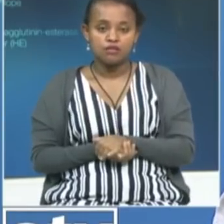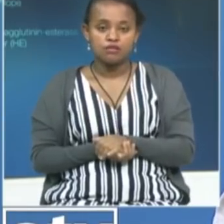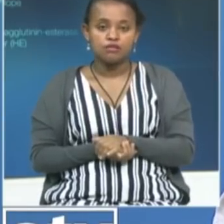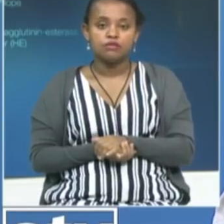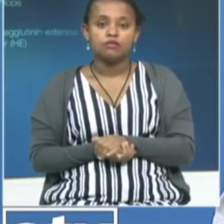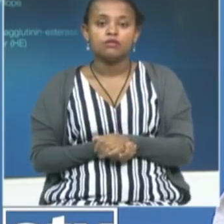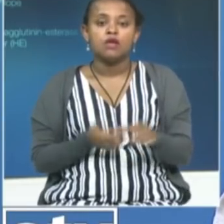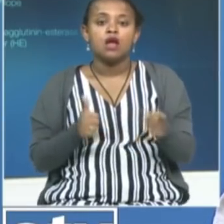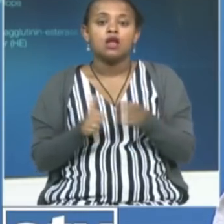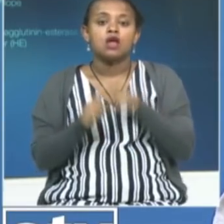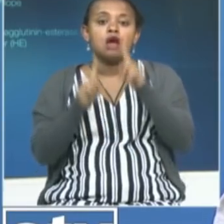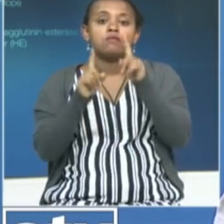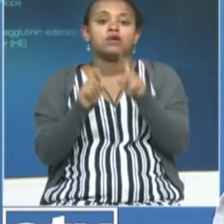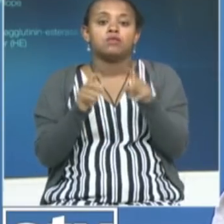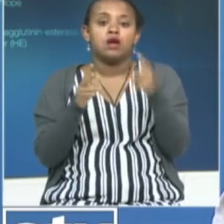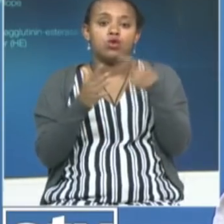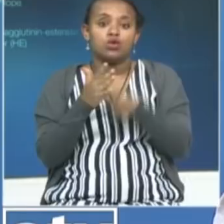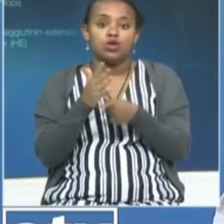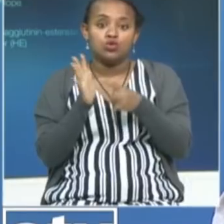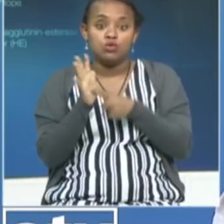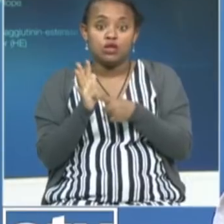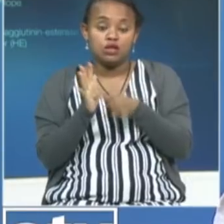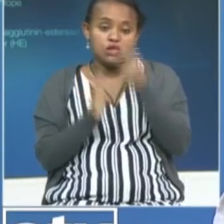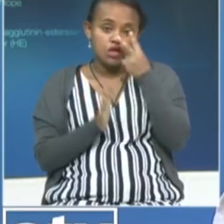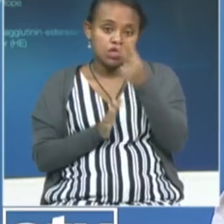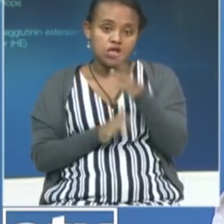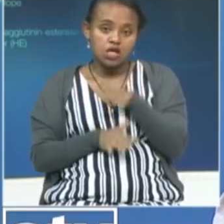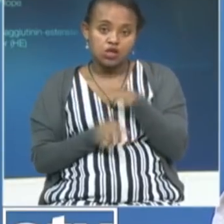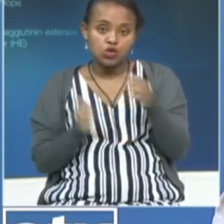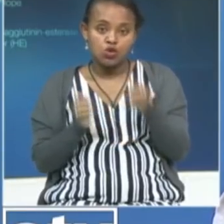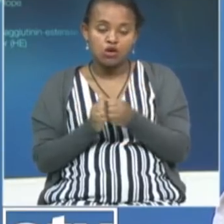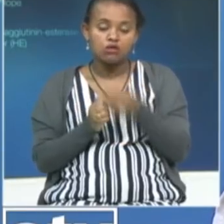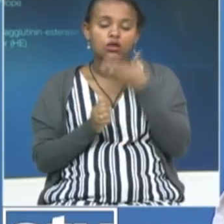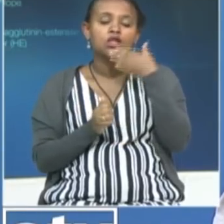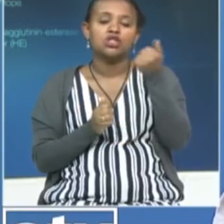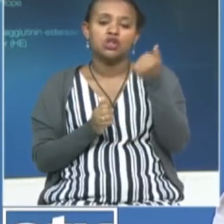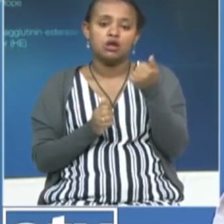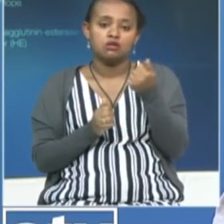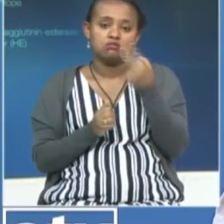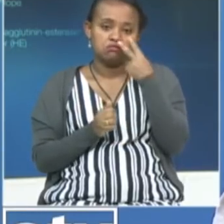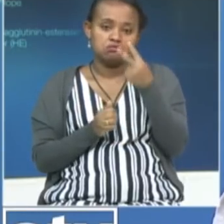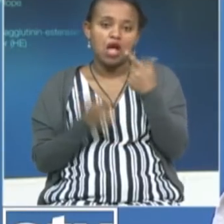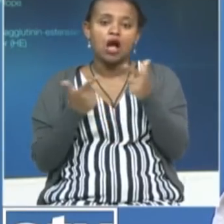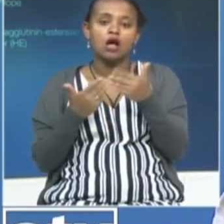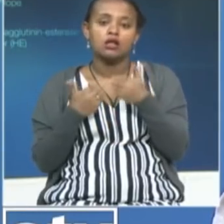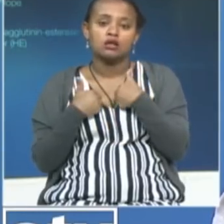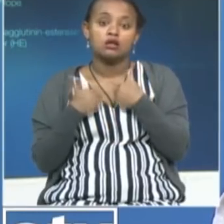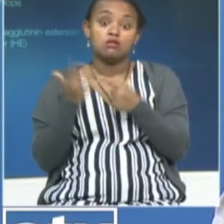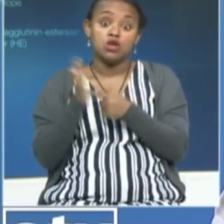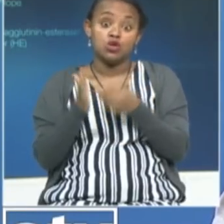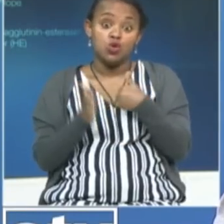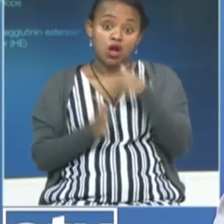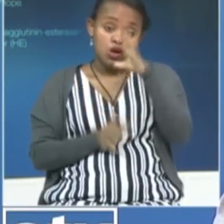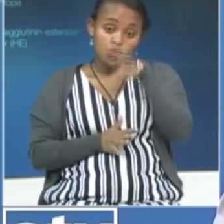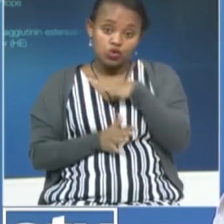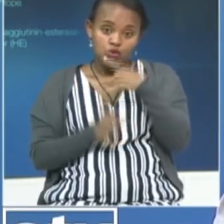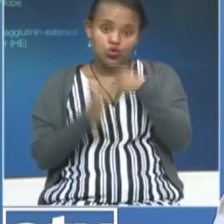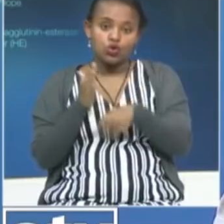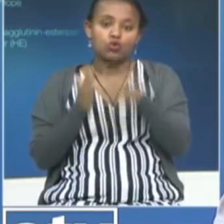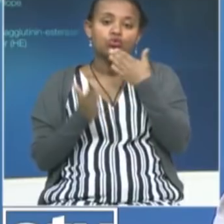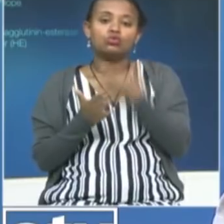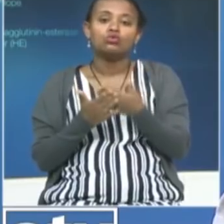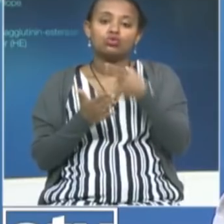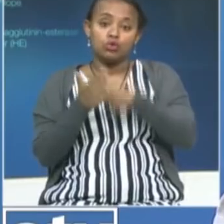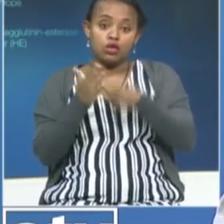አይደረግም። አንደኛ ምርመራ ውጤቱም ምልክት ያሳየው ሰው ጋር የተሻለ ውጤት የማሳየት አጋጣሚ ስላለው ምልክቱ ያለው ሰው ውጤቱ ጥሩ